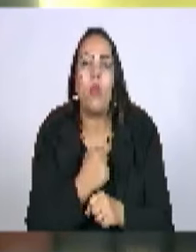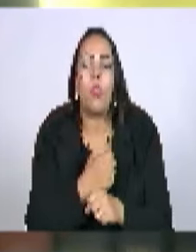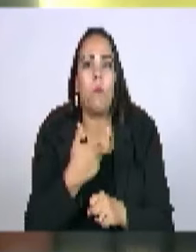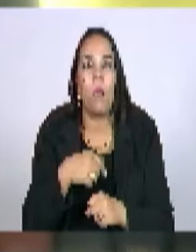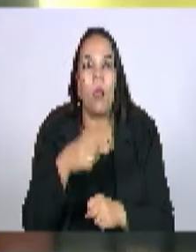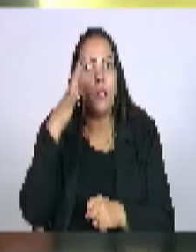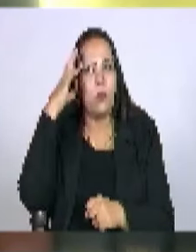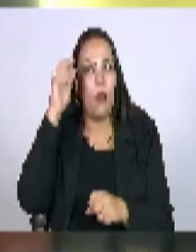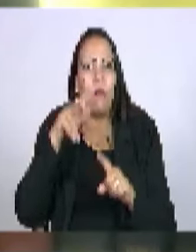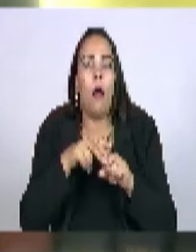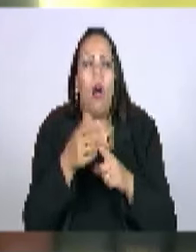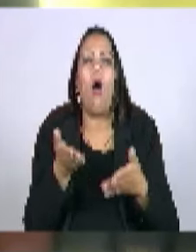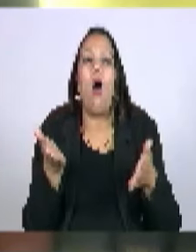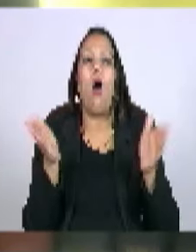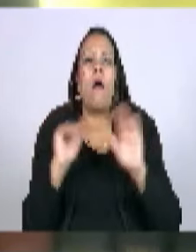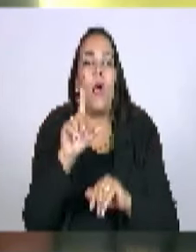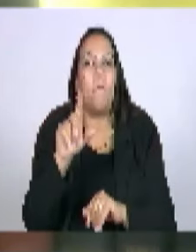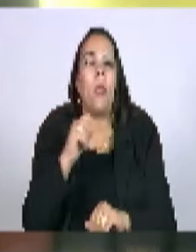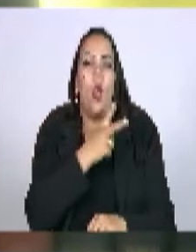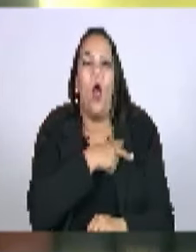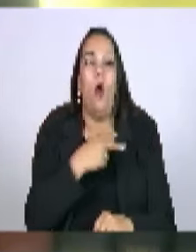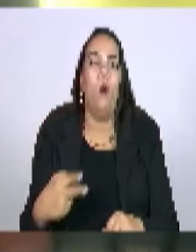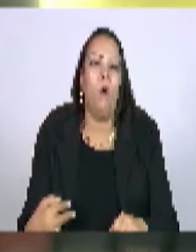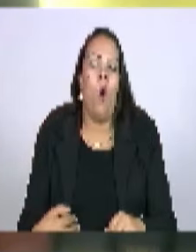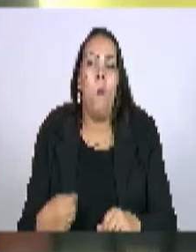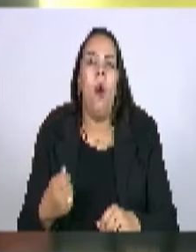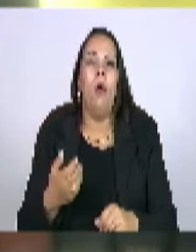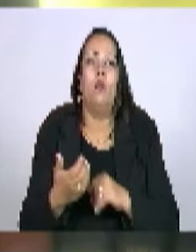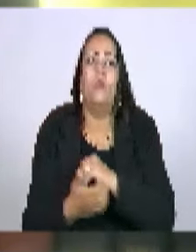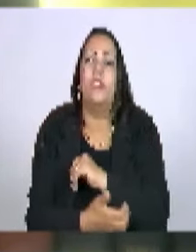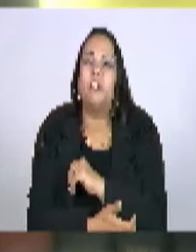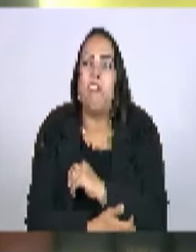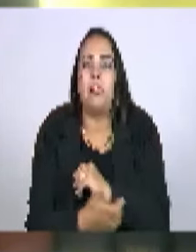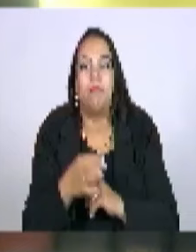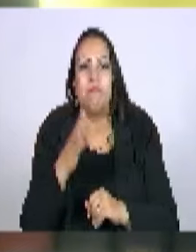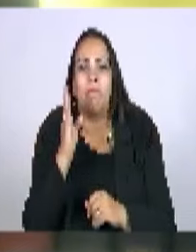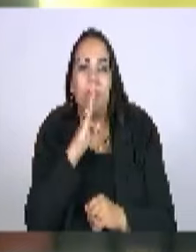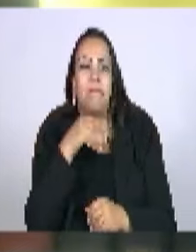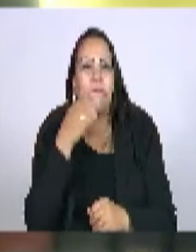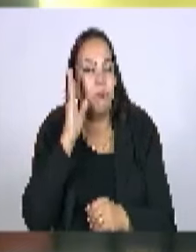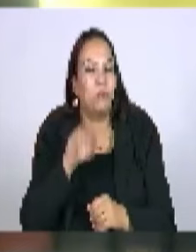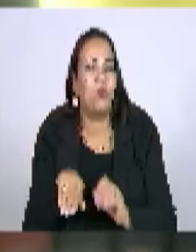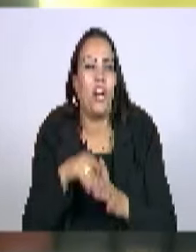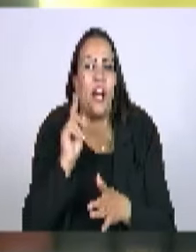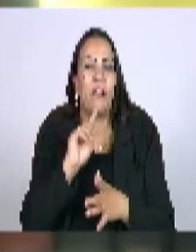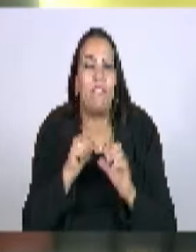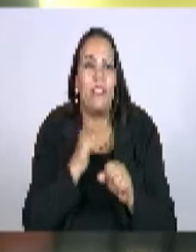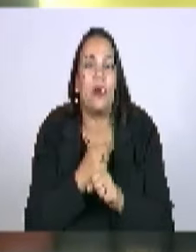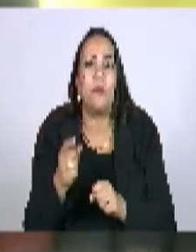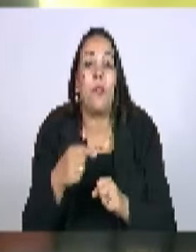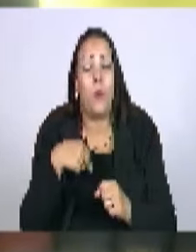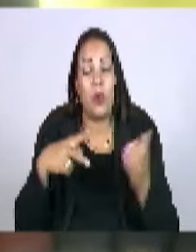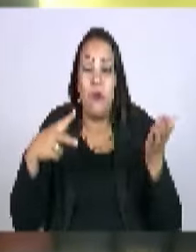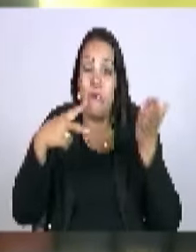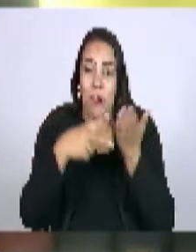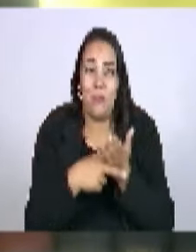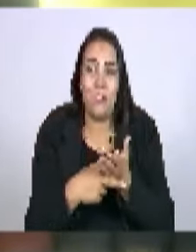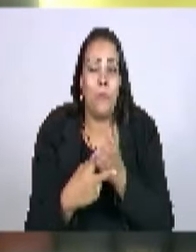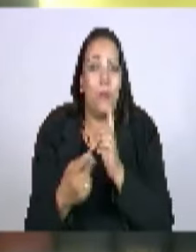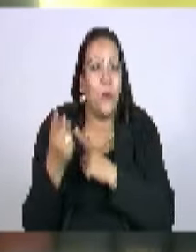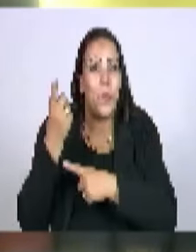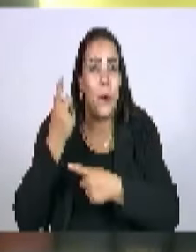الاصطناعي ربما اكثر من بعض الحكومات الفقيره التي لا تستطيع استخدامه نخرج لفاصل